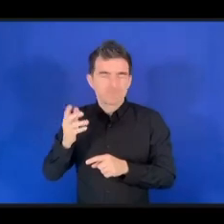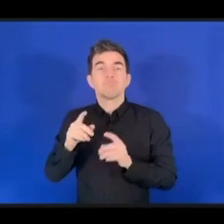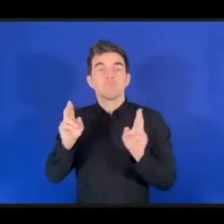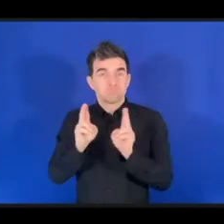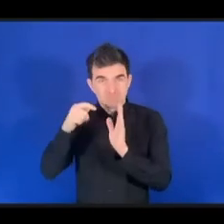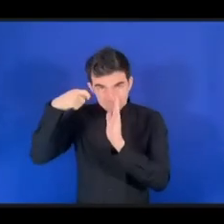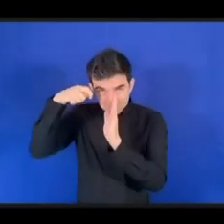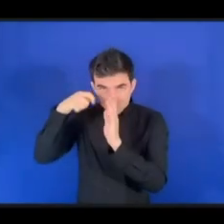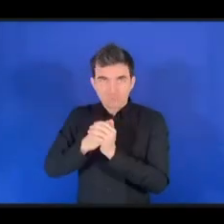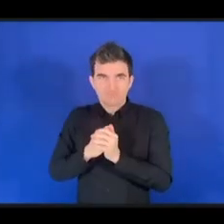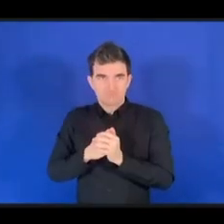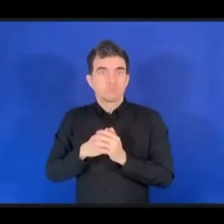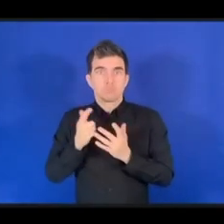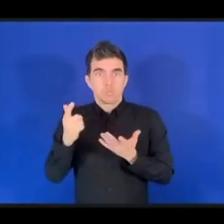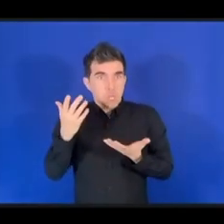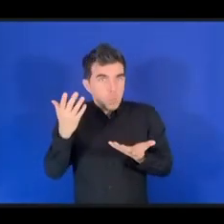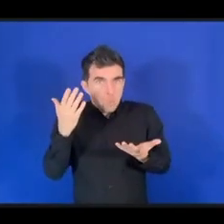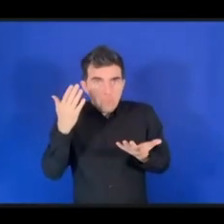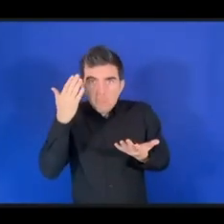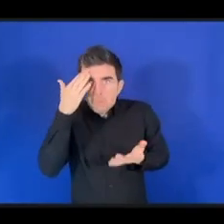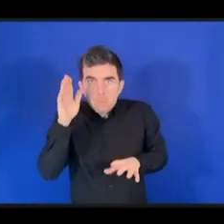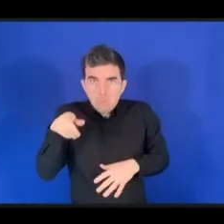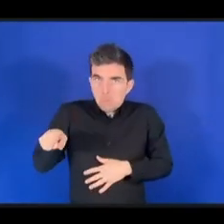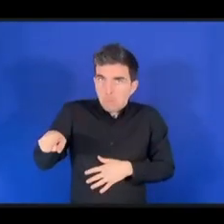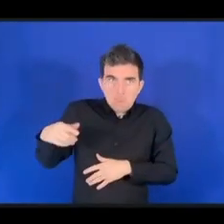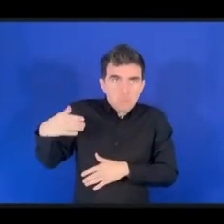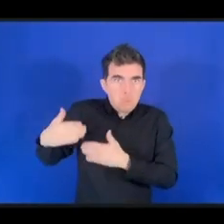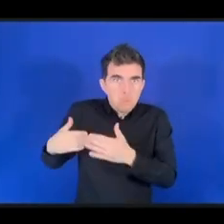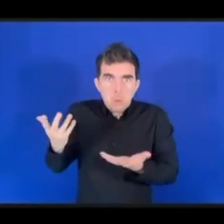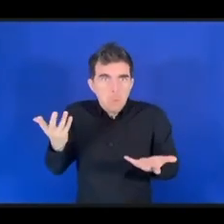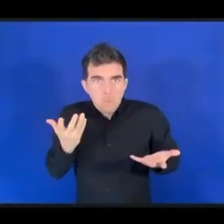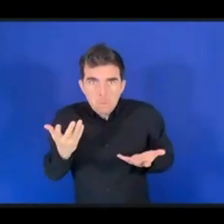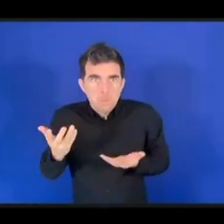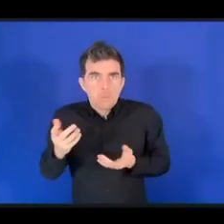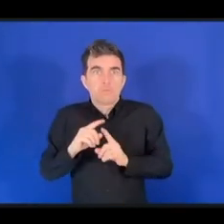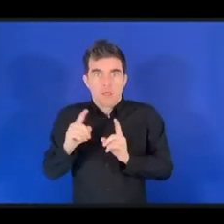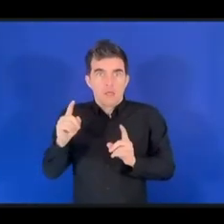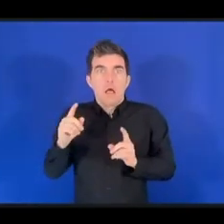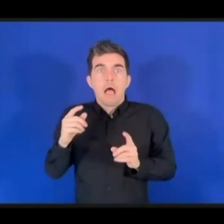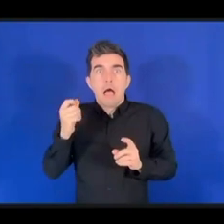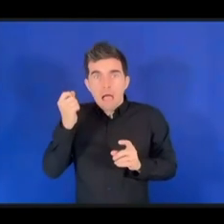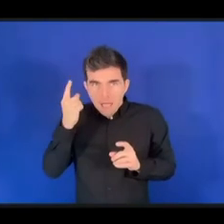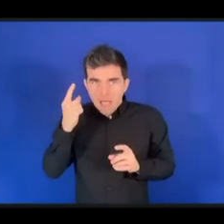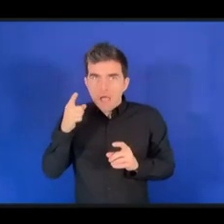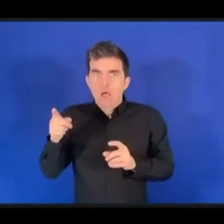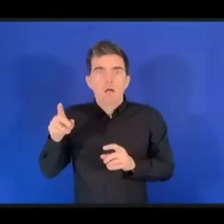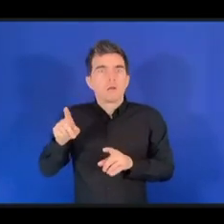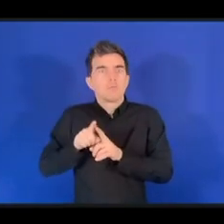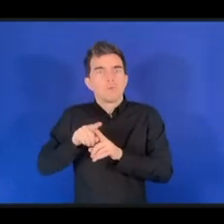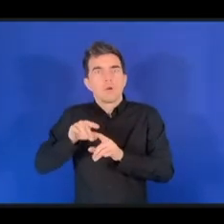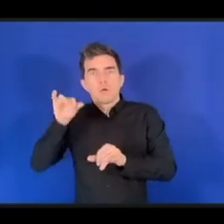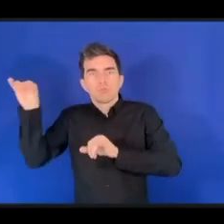وقال انهما لم تكن لديهما اي فكره عن النشاط الذي كان يقوم به الن في ذلك